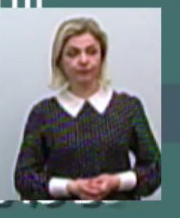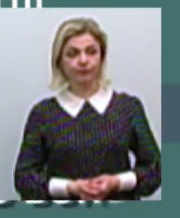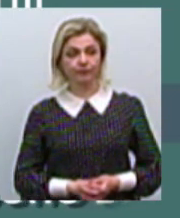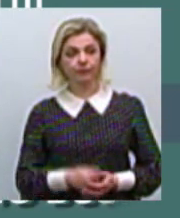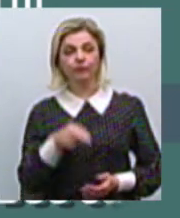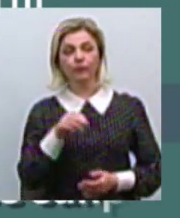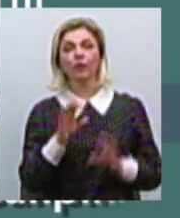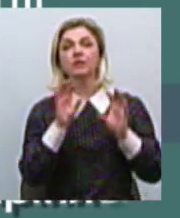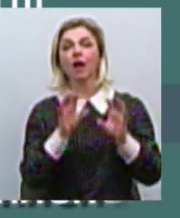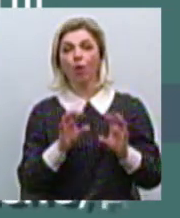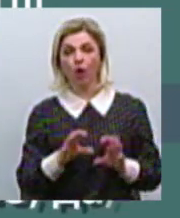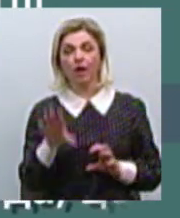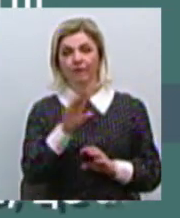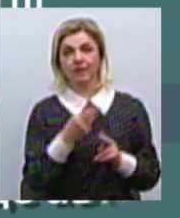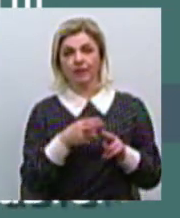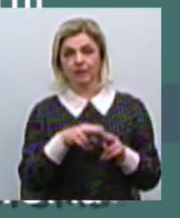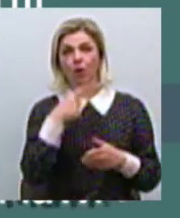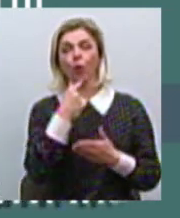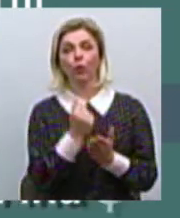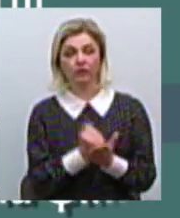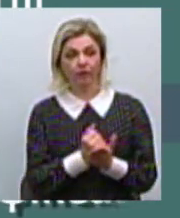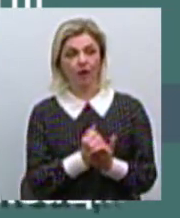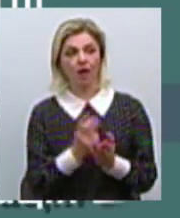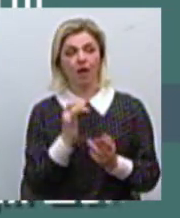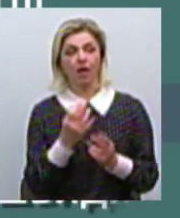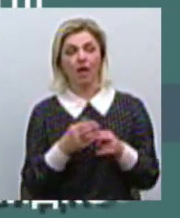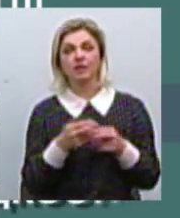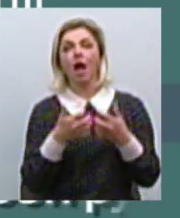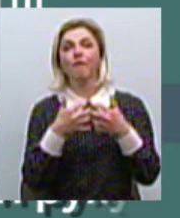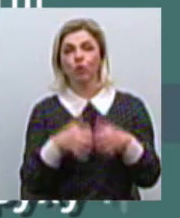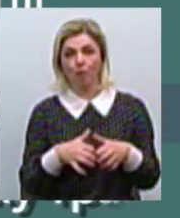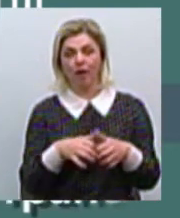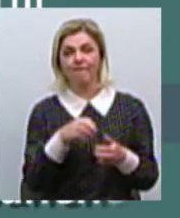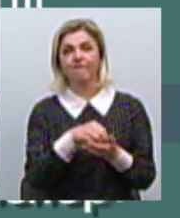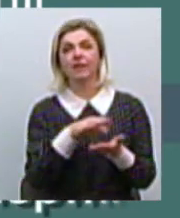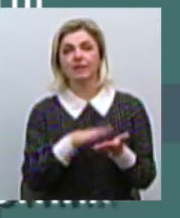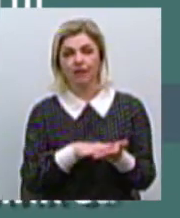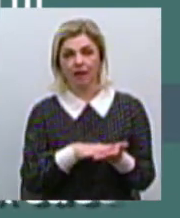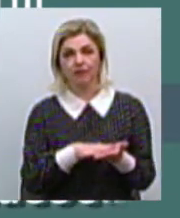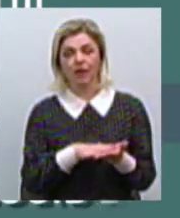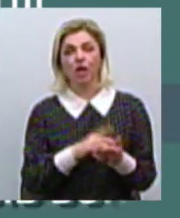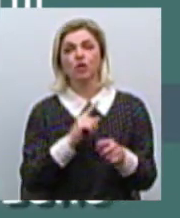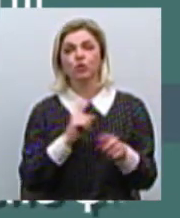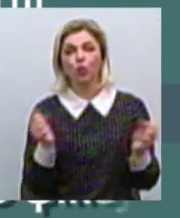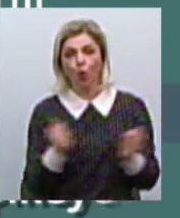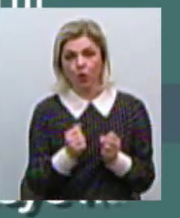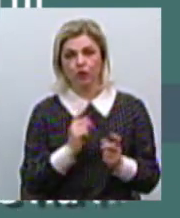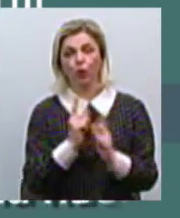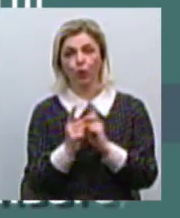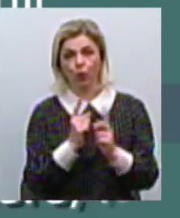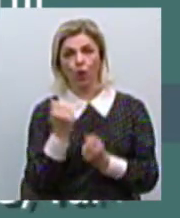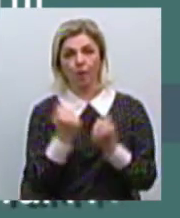Законодавчо воно все закріплено, да? Тобто це виходить автоматична фіксація швидкості руху транспортних засобів. Чи